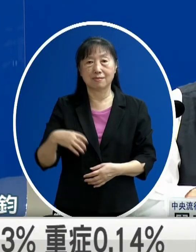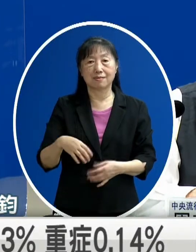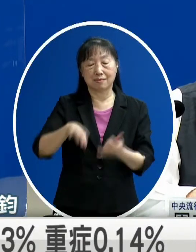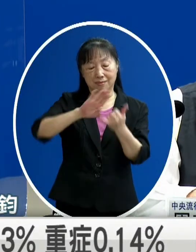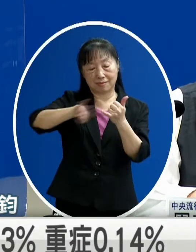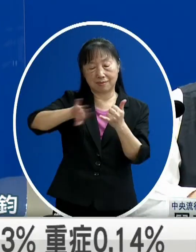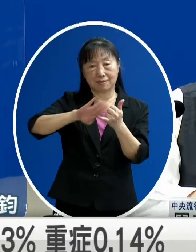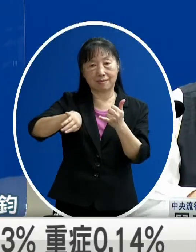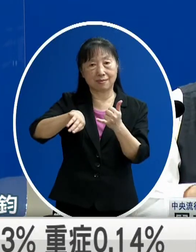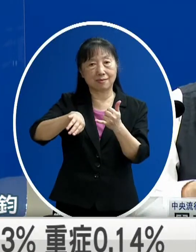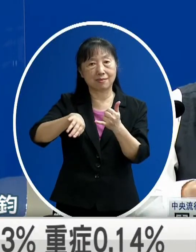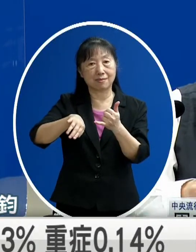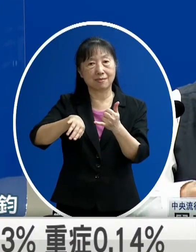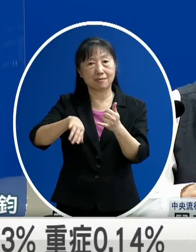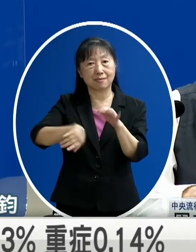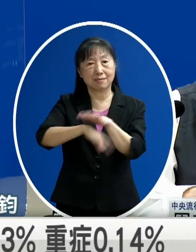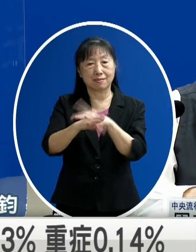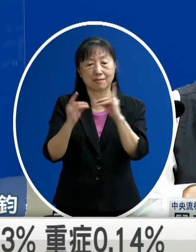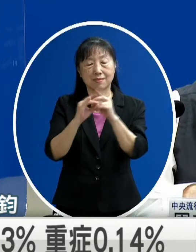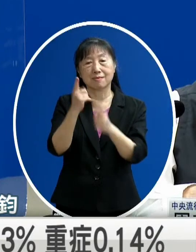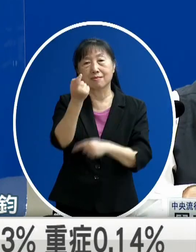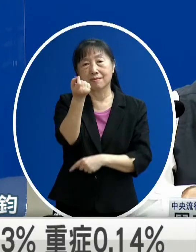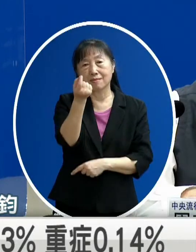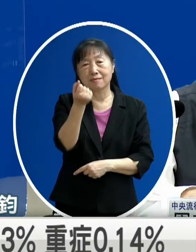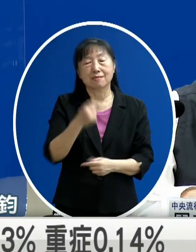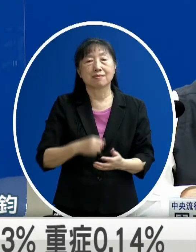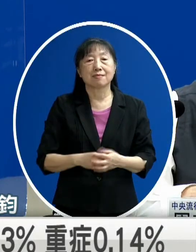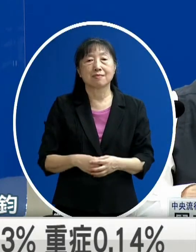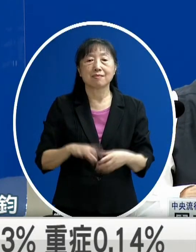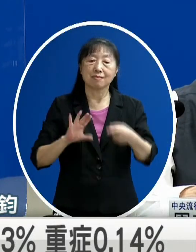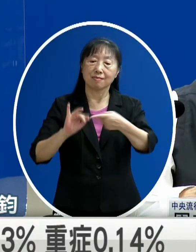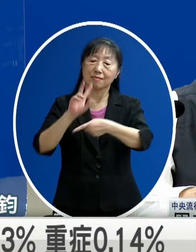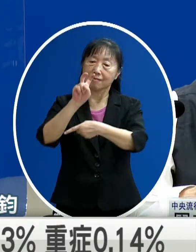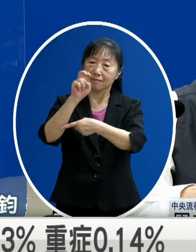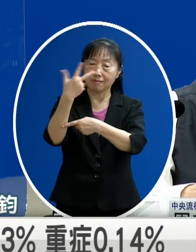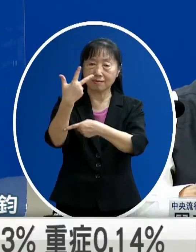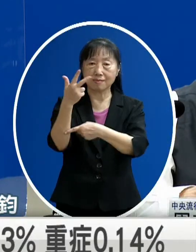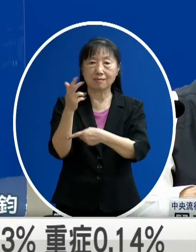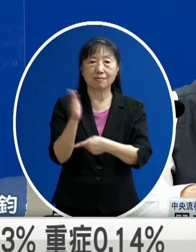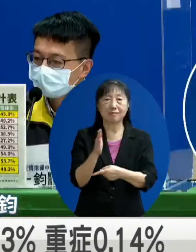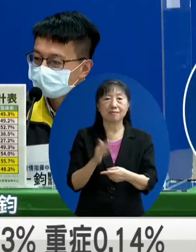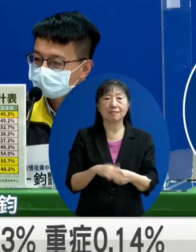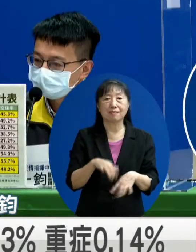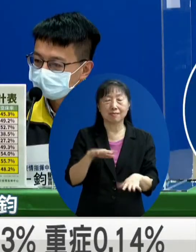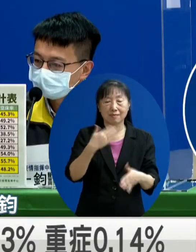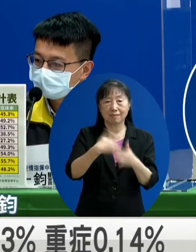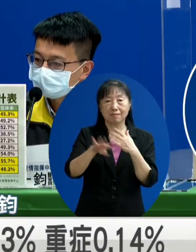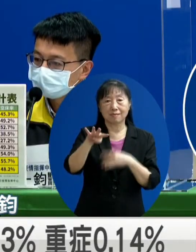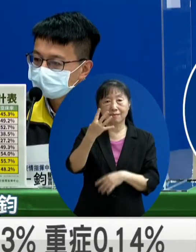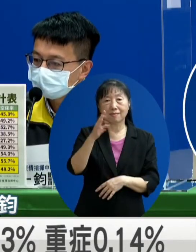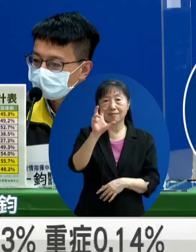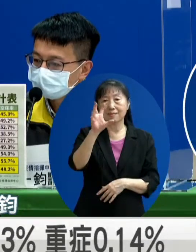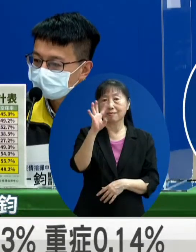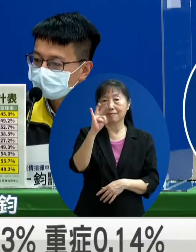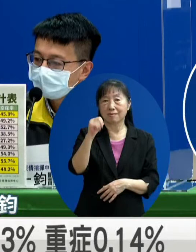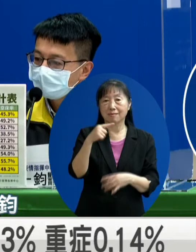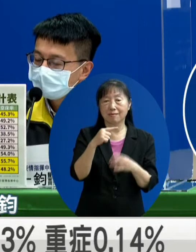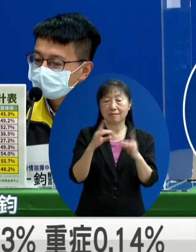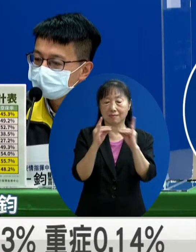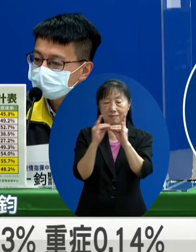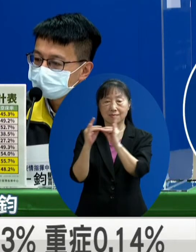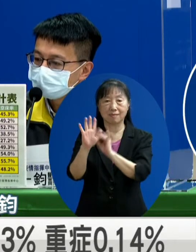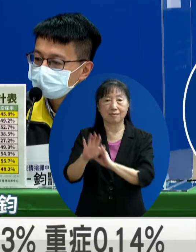是南区的这个空床率比较低哈，偏低一点是27%哈，那目前还有480多张的一个空